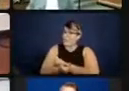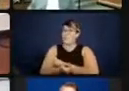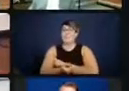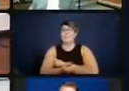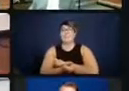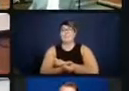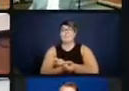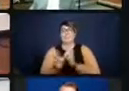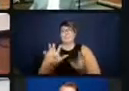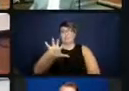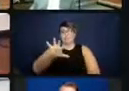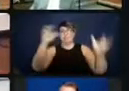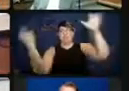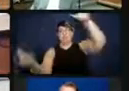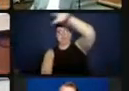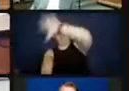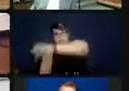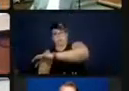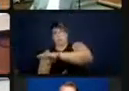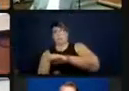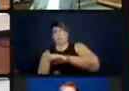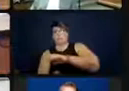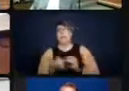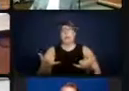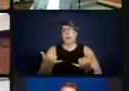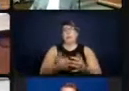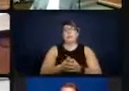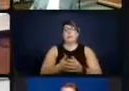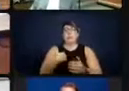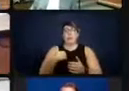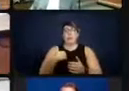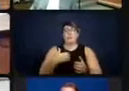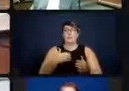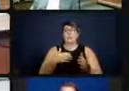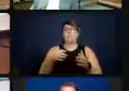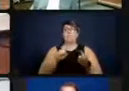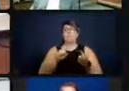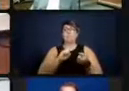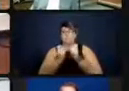kweli. Tumekuwa na changamoto mbalimbali,